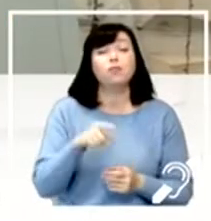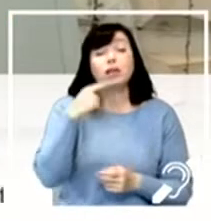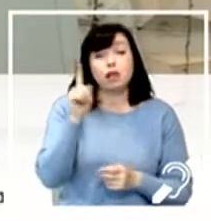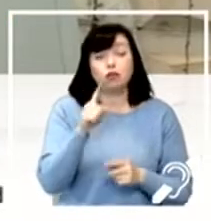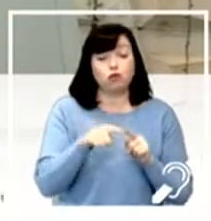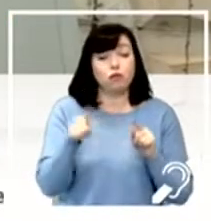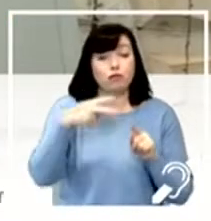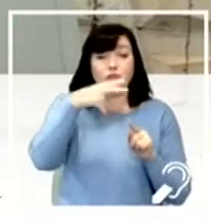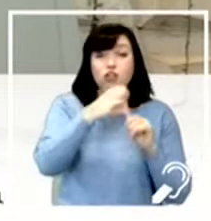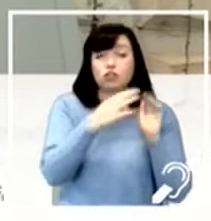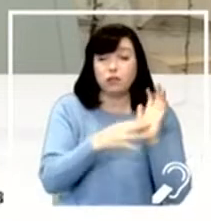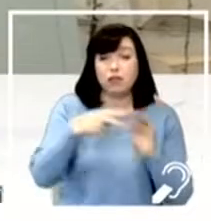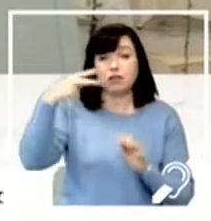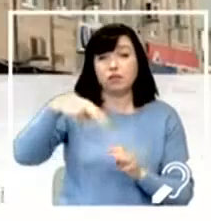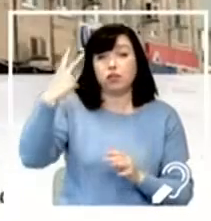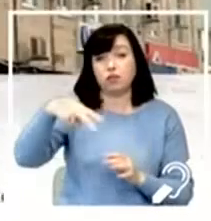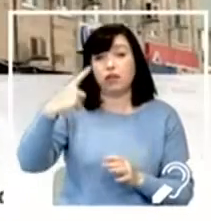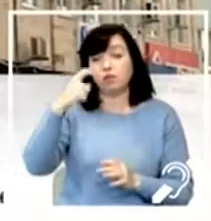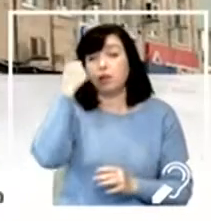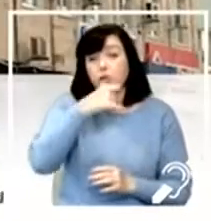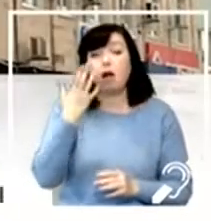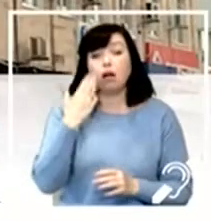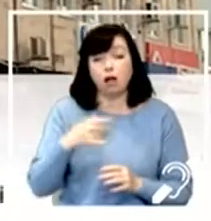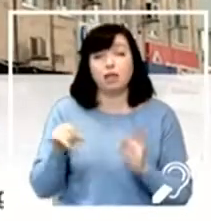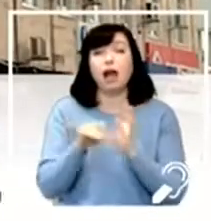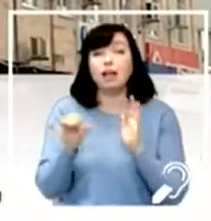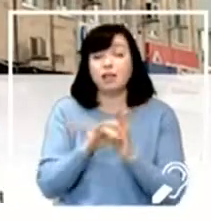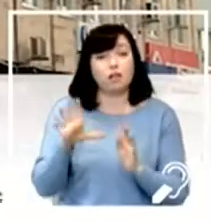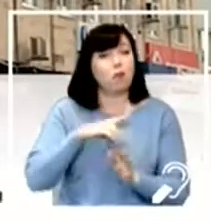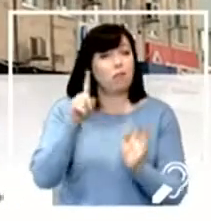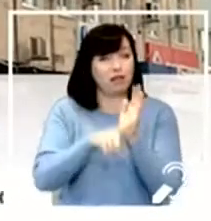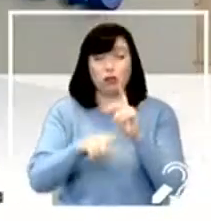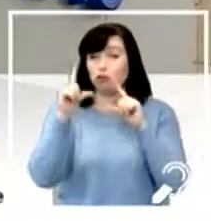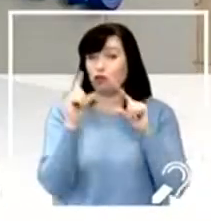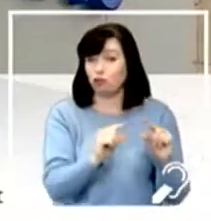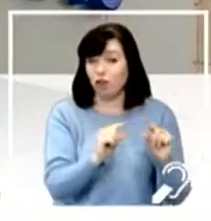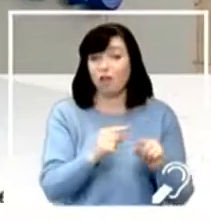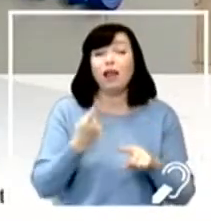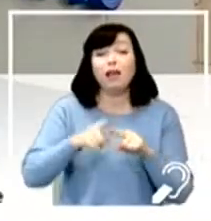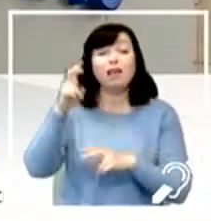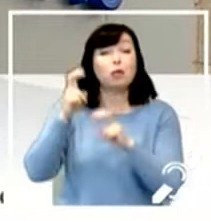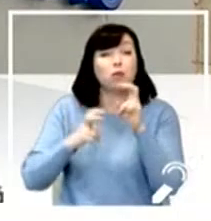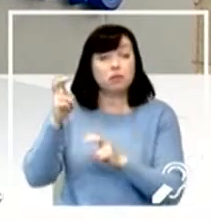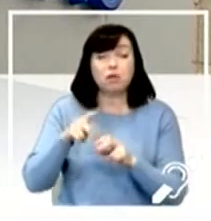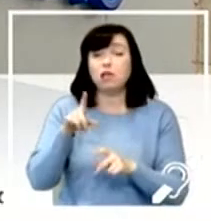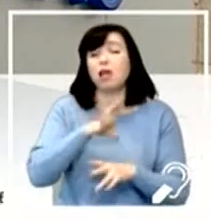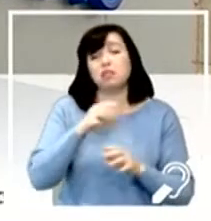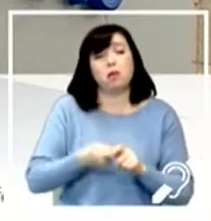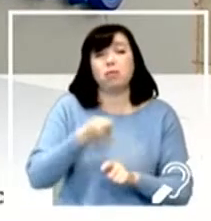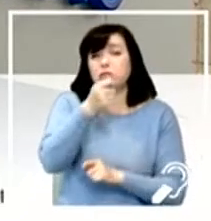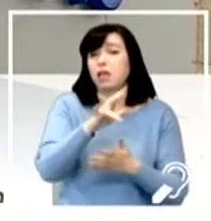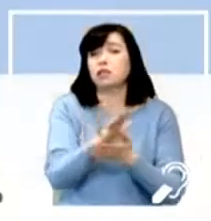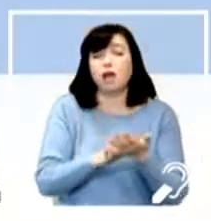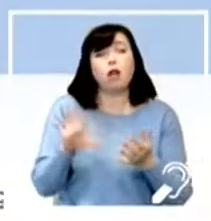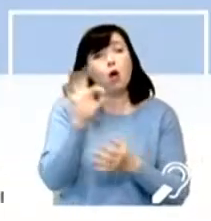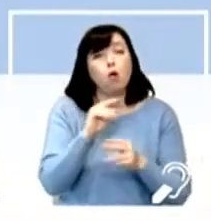anii 2019 și 2021, când curentul era mult mai ieftin, această întreprindere nu a înaintat nicio cerere